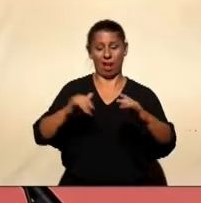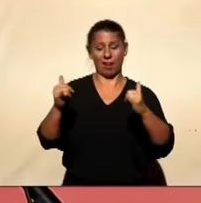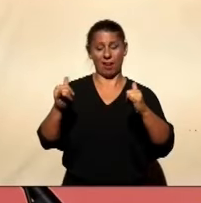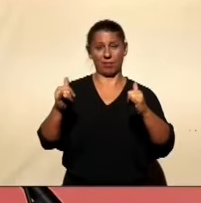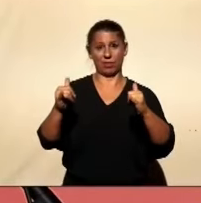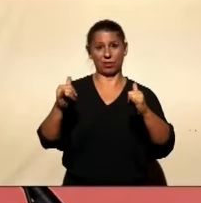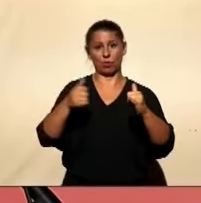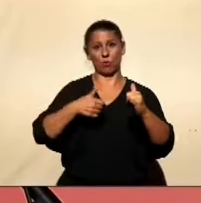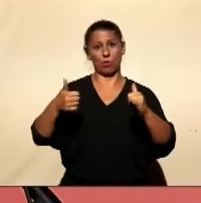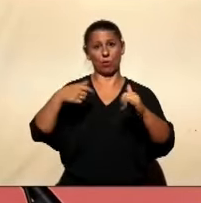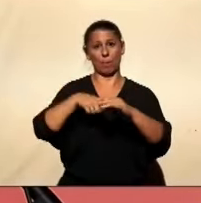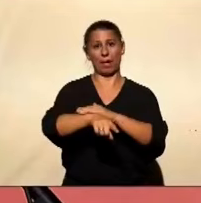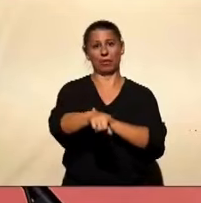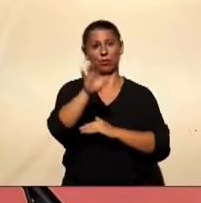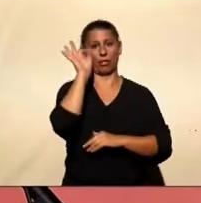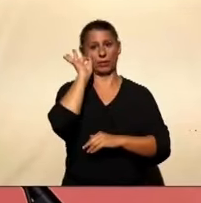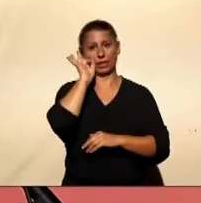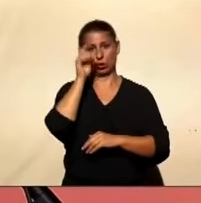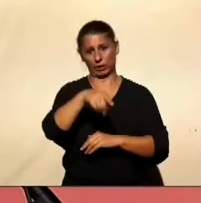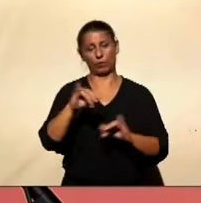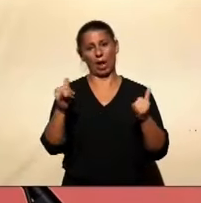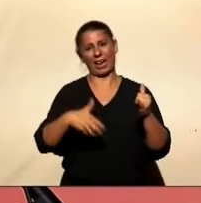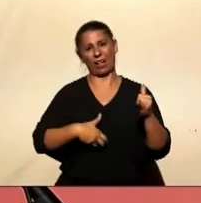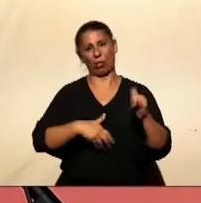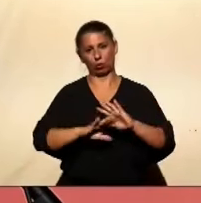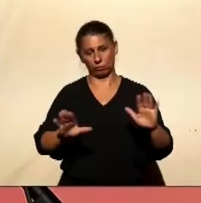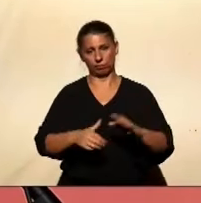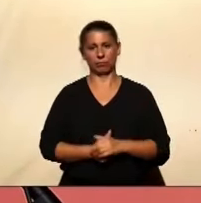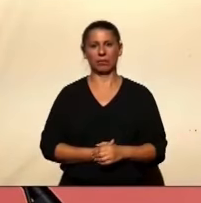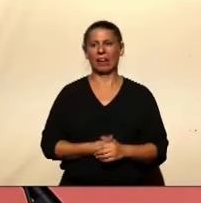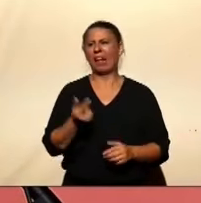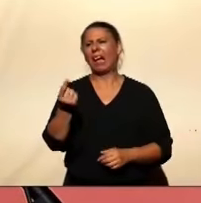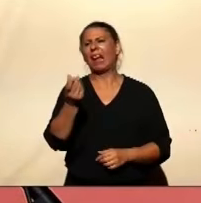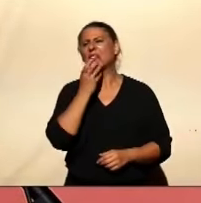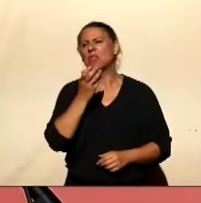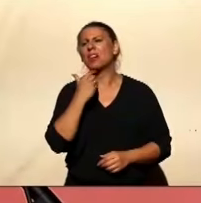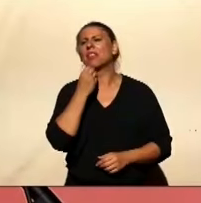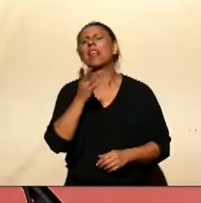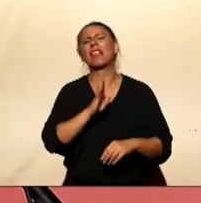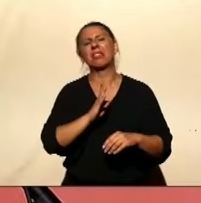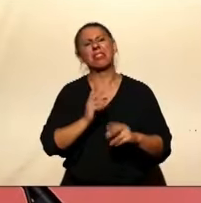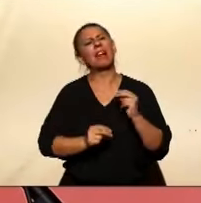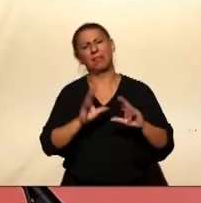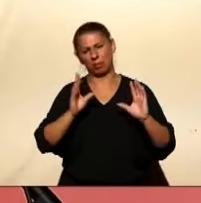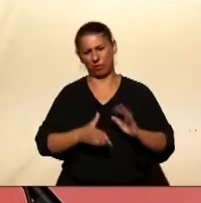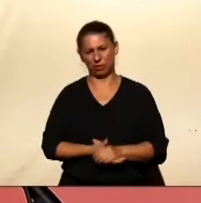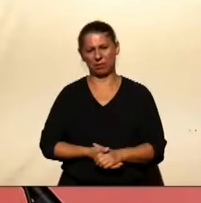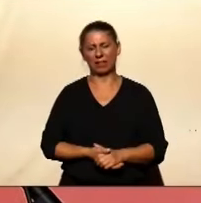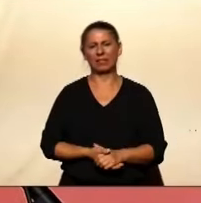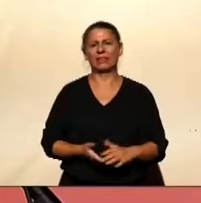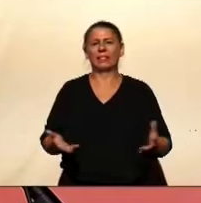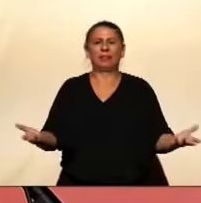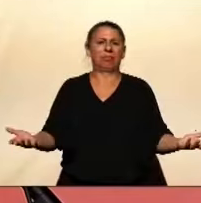που λέγεται Μετρό Θεσσαλονίκης. Λίγη σοβαρότητα δεν βλάπτει. Δεν